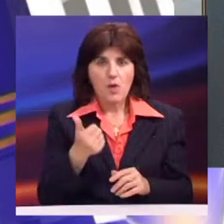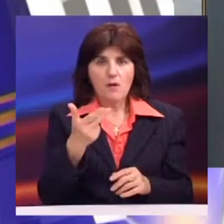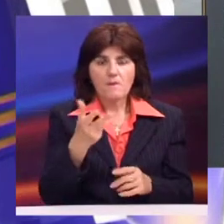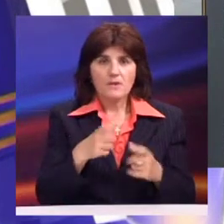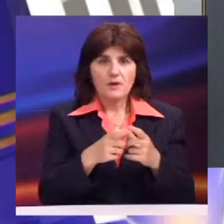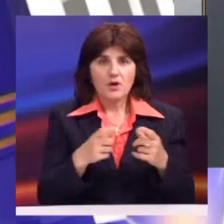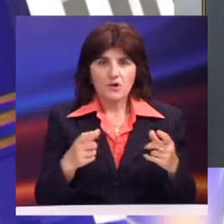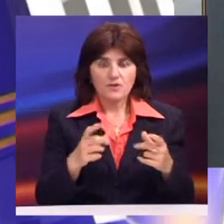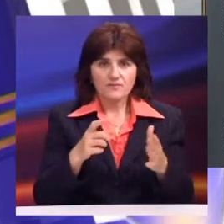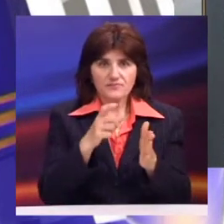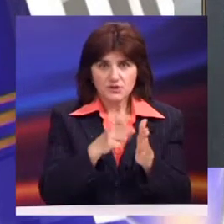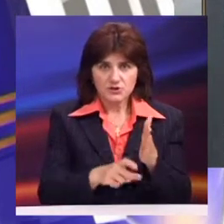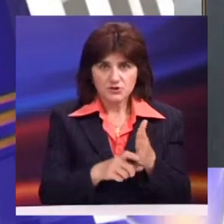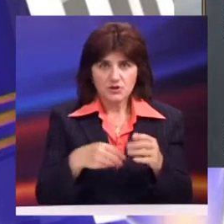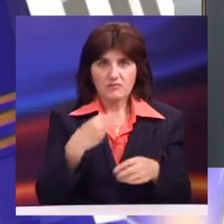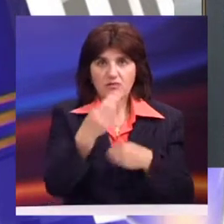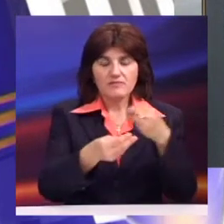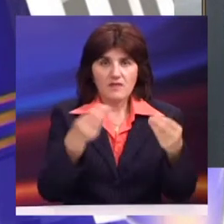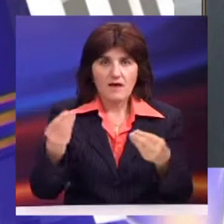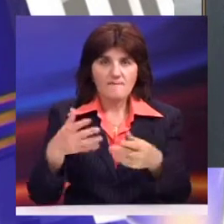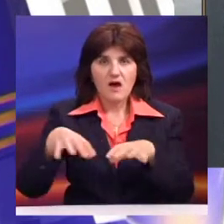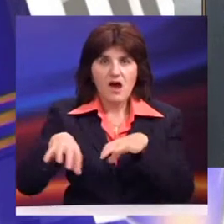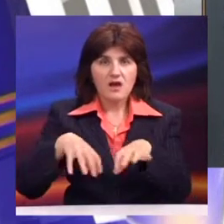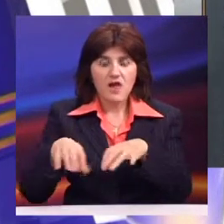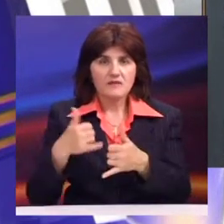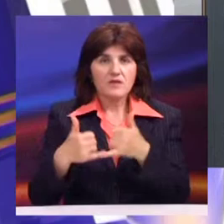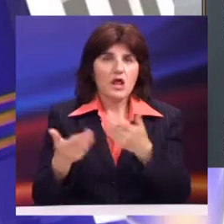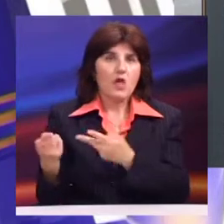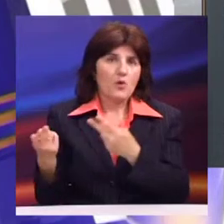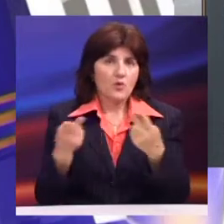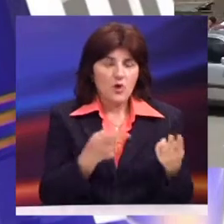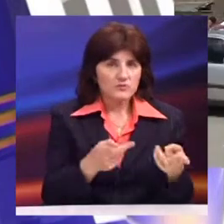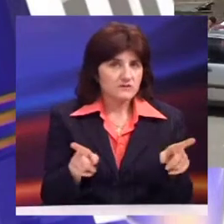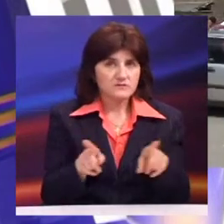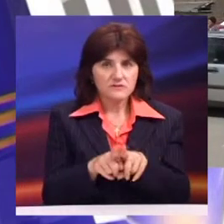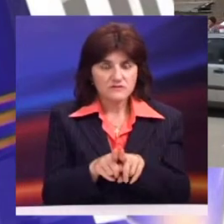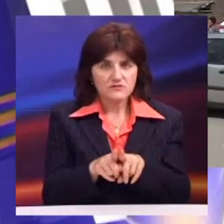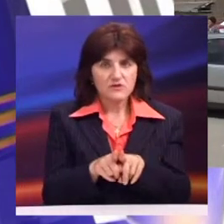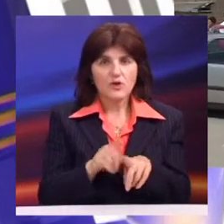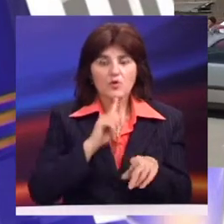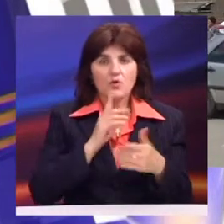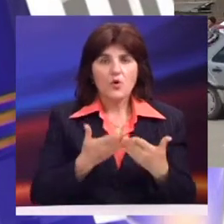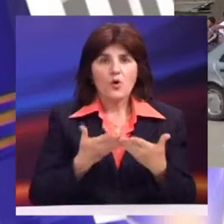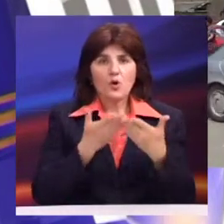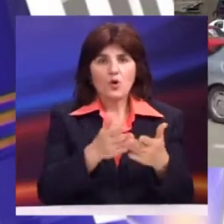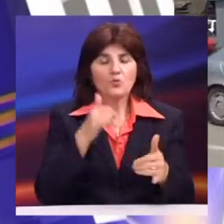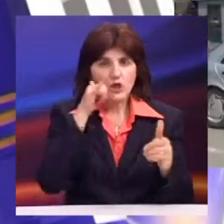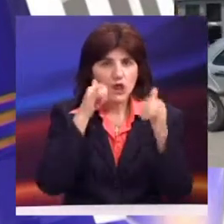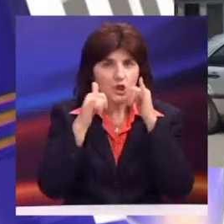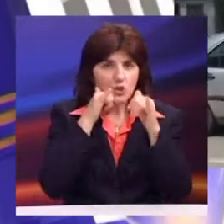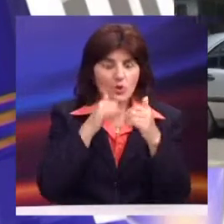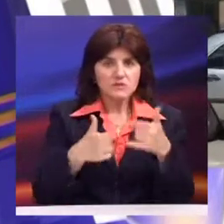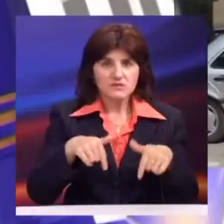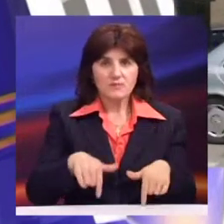broj korisničkih kartica koje bi mogli da daju radnicima, gostima, klijentima. Također, svi oni koji nude smeštaj turistima